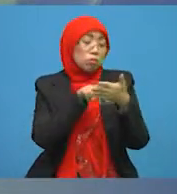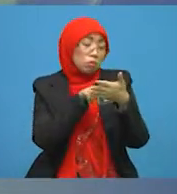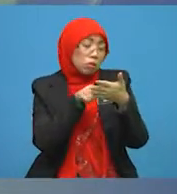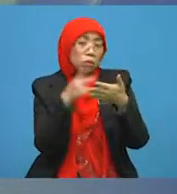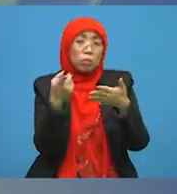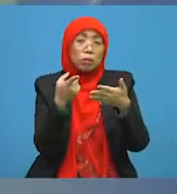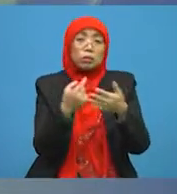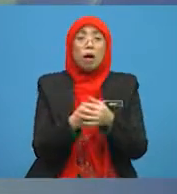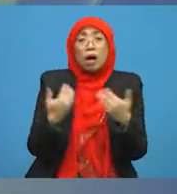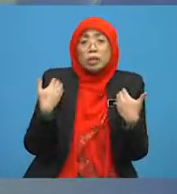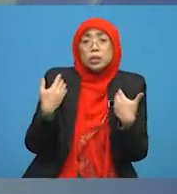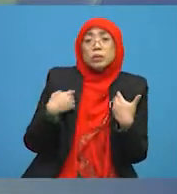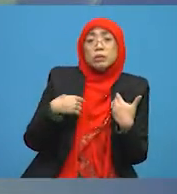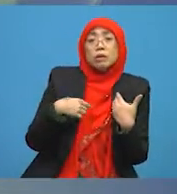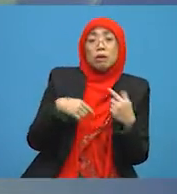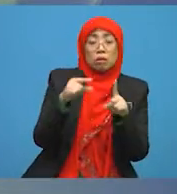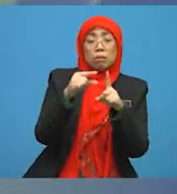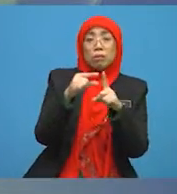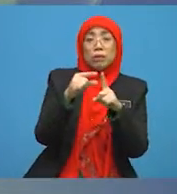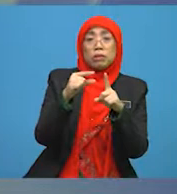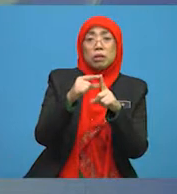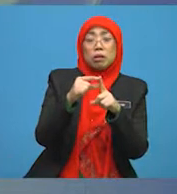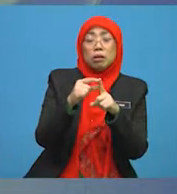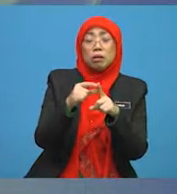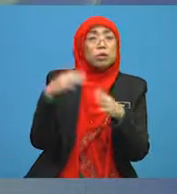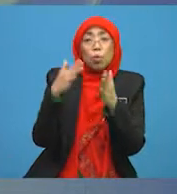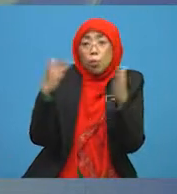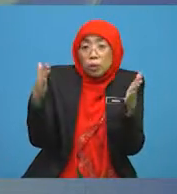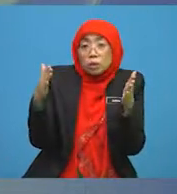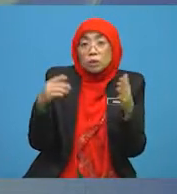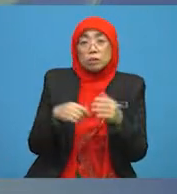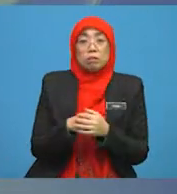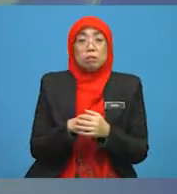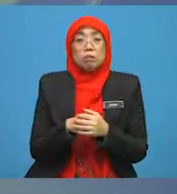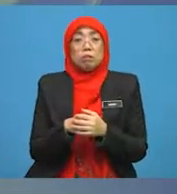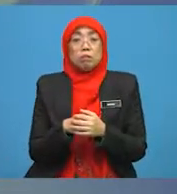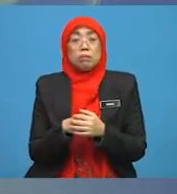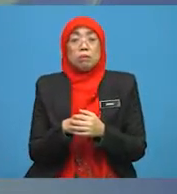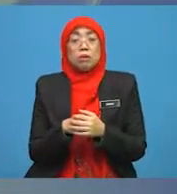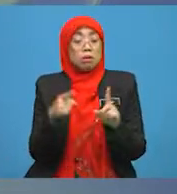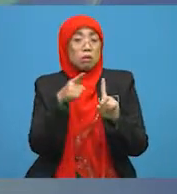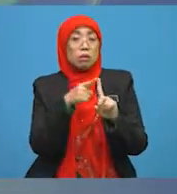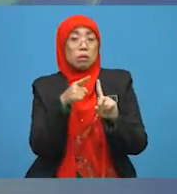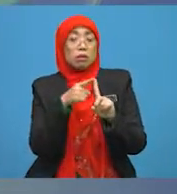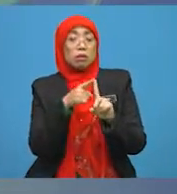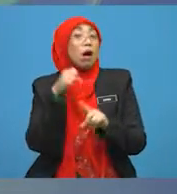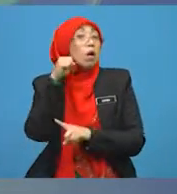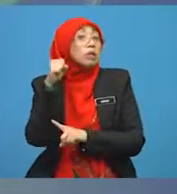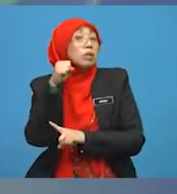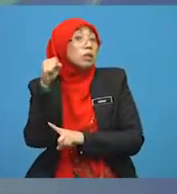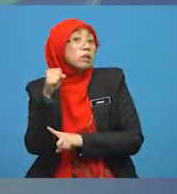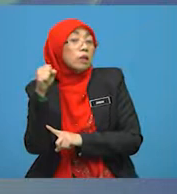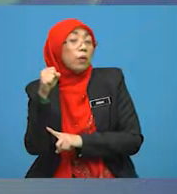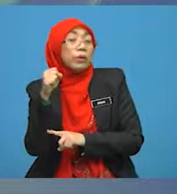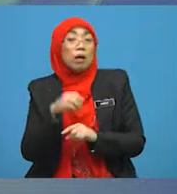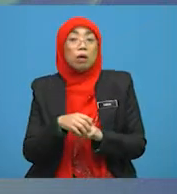ini juga mempunyai makna yang lebih luas atau umum, iaitu pertama, kata saudara